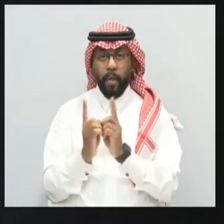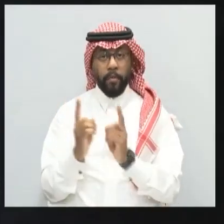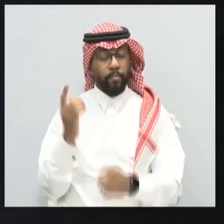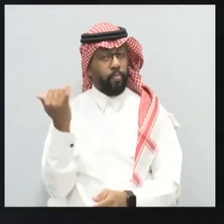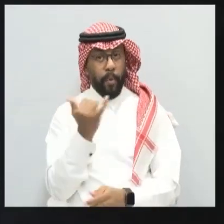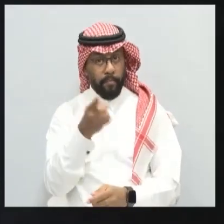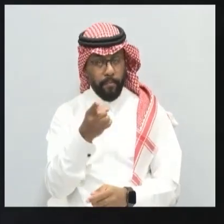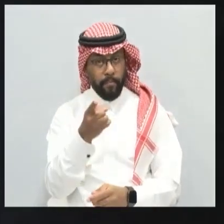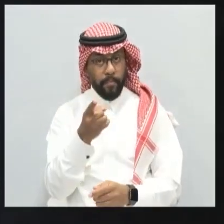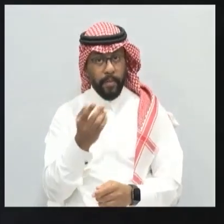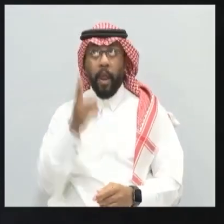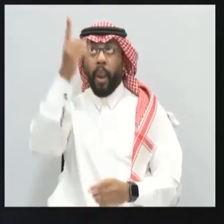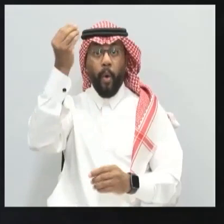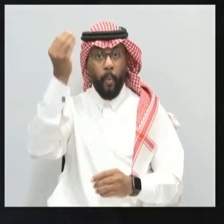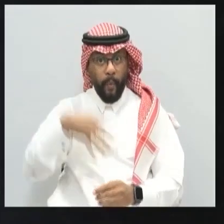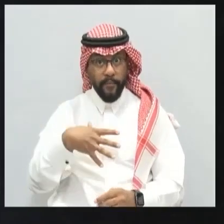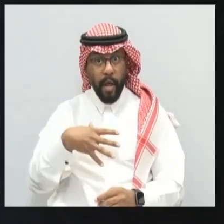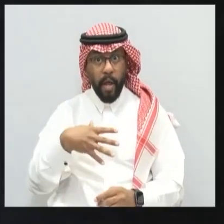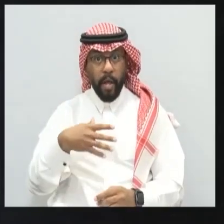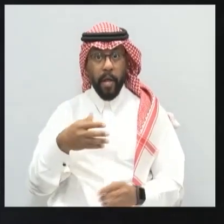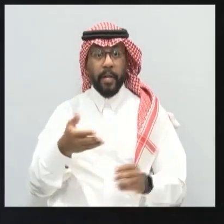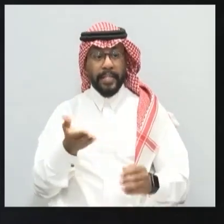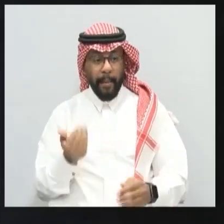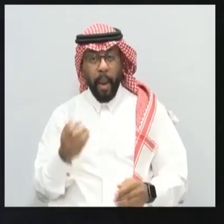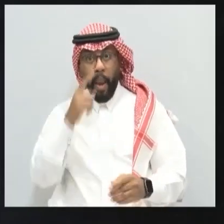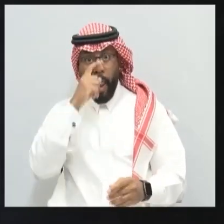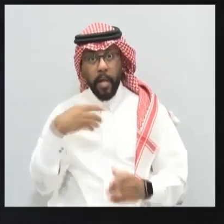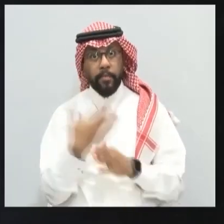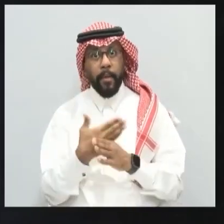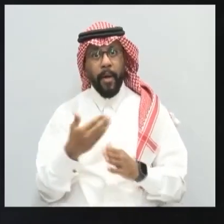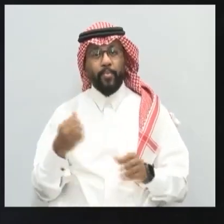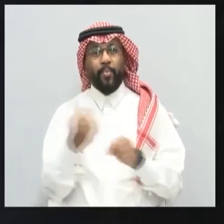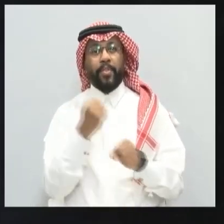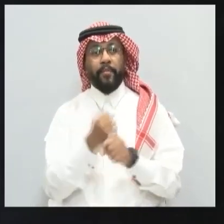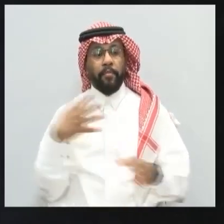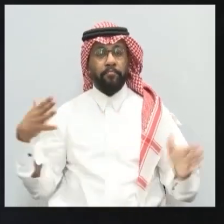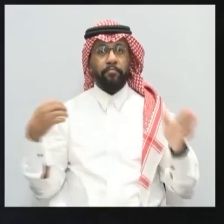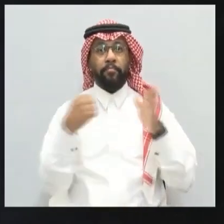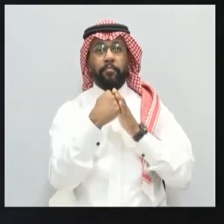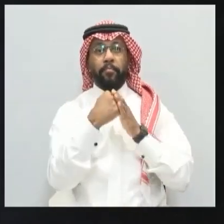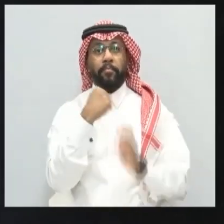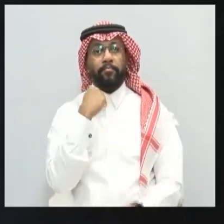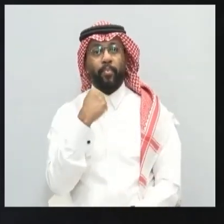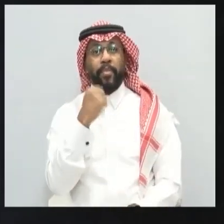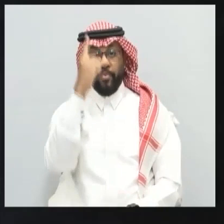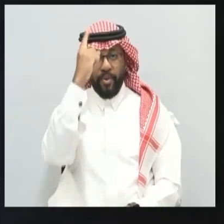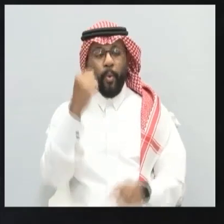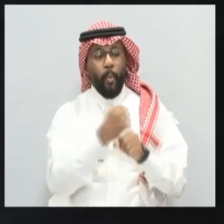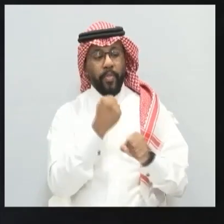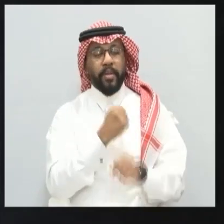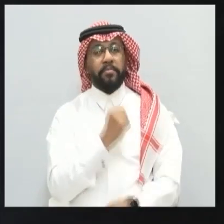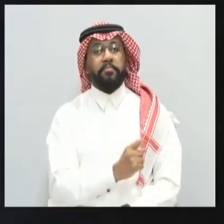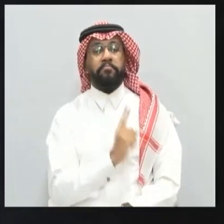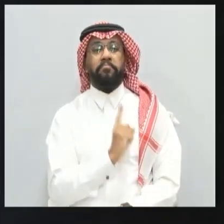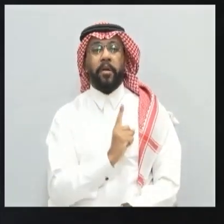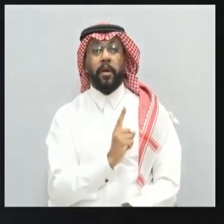السبب فان كان الله عز وجل قدر لك ذلك تلك الوظيفه ستحصل عليها وان لم تحصل عليها باذن الله عز وجل ستحصل